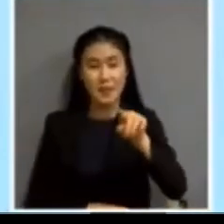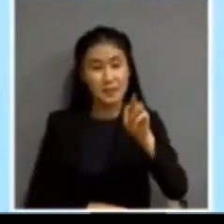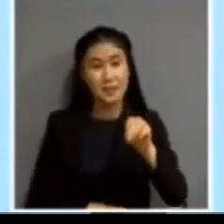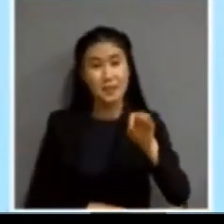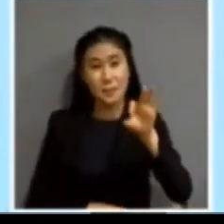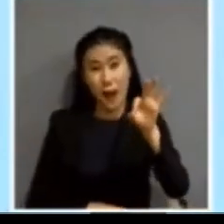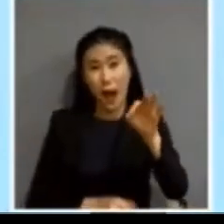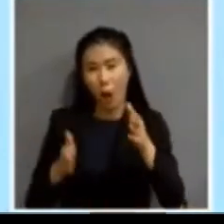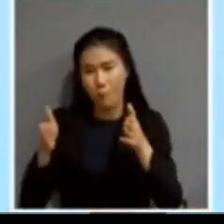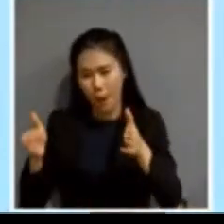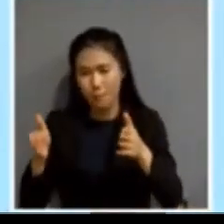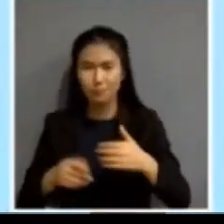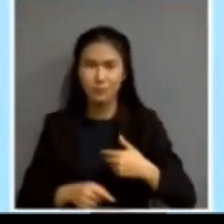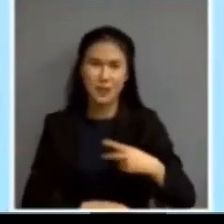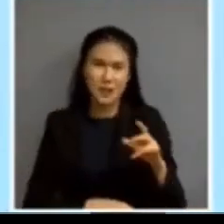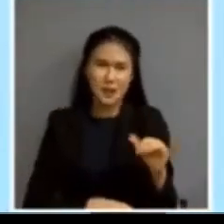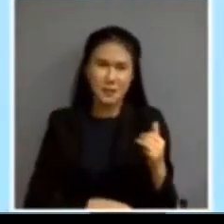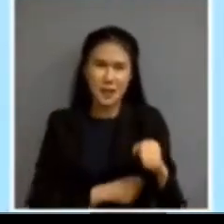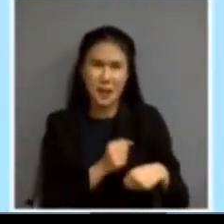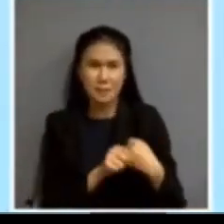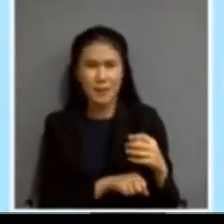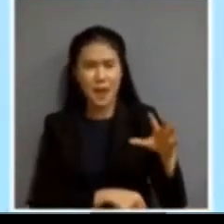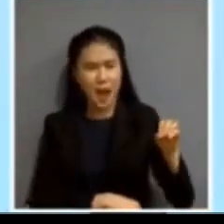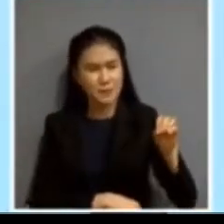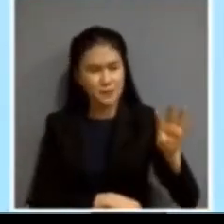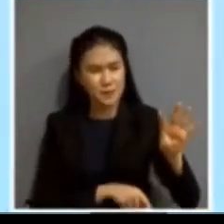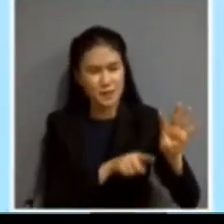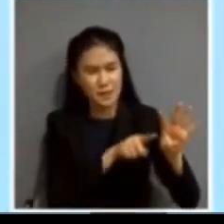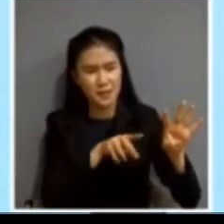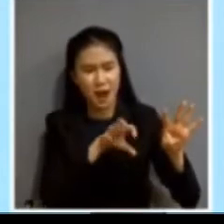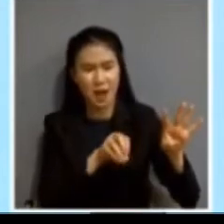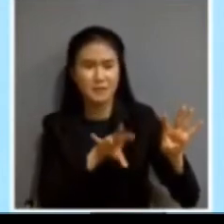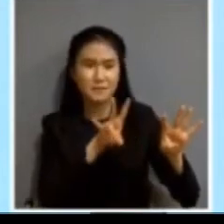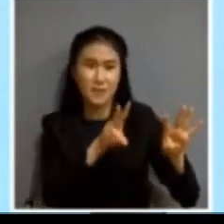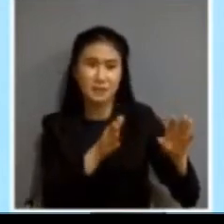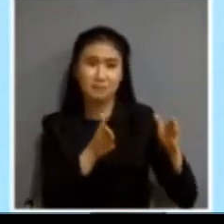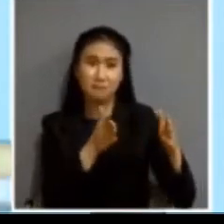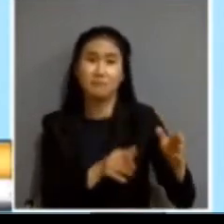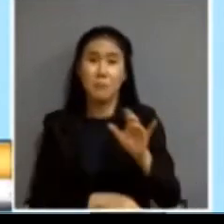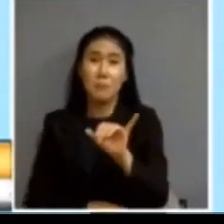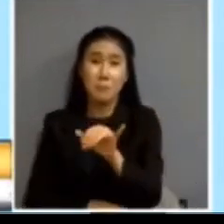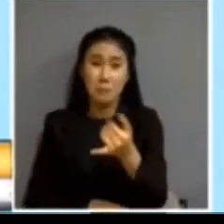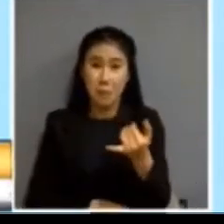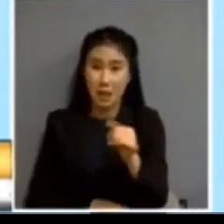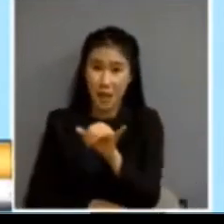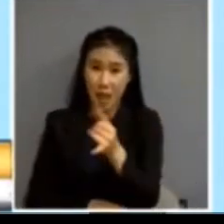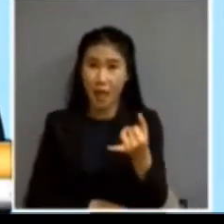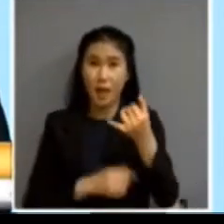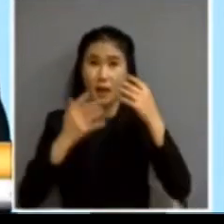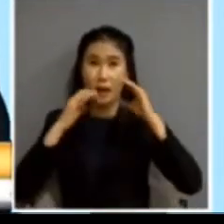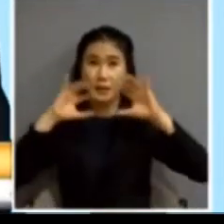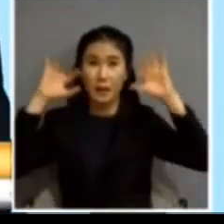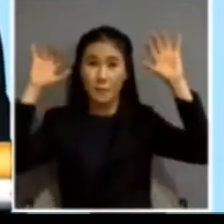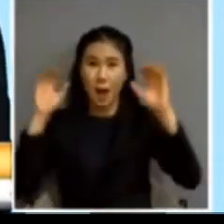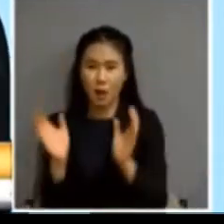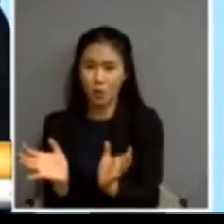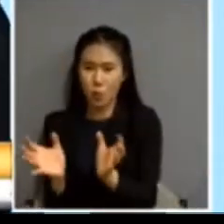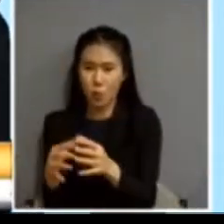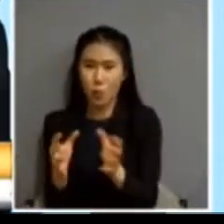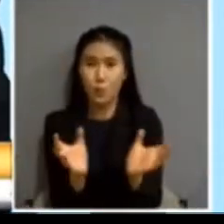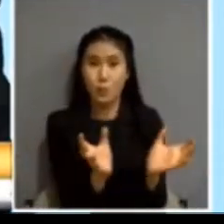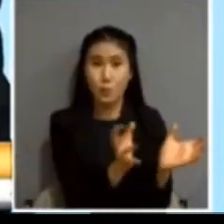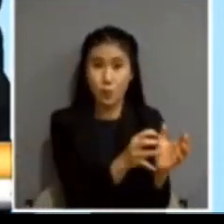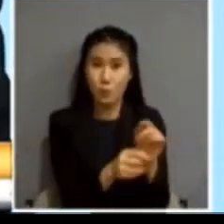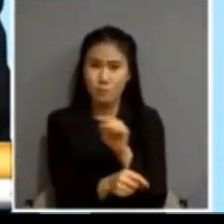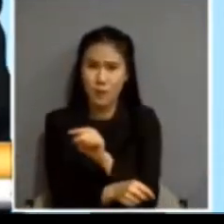หรือ2554ถึง2557รัฐบาล2ยุคนี้มักจะ